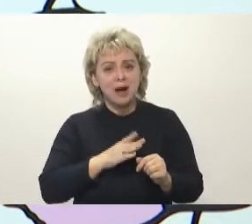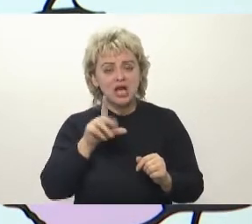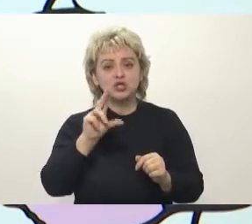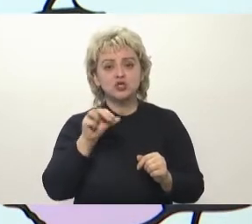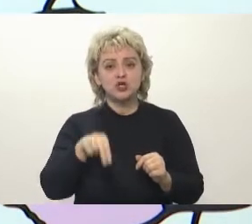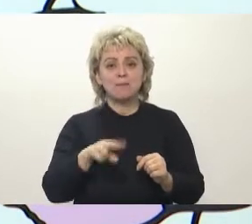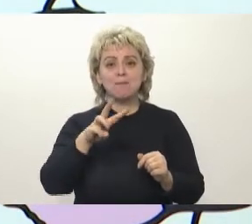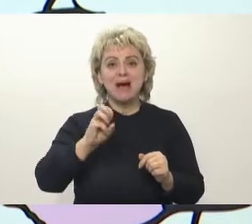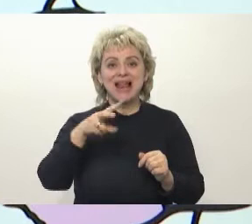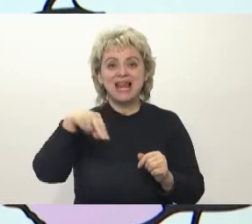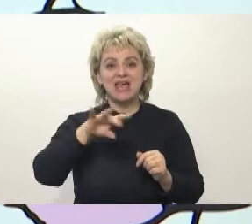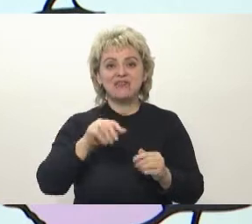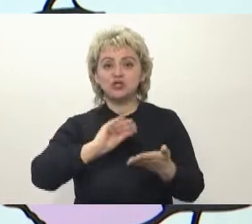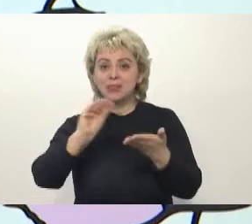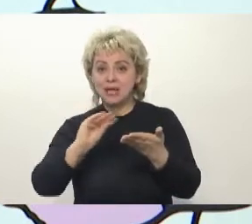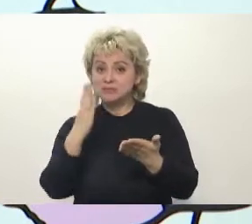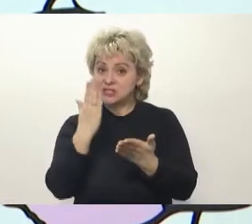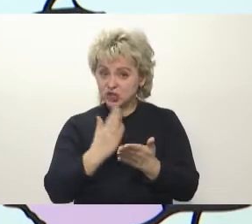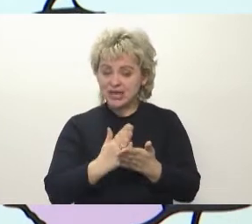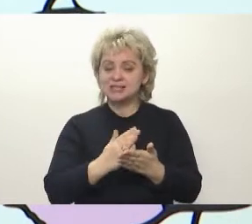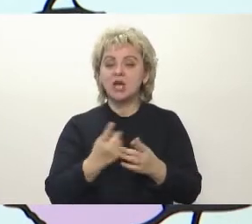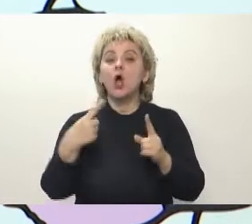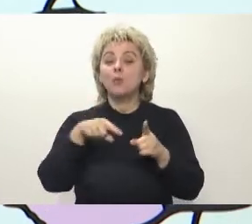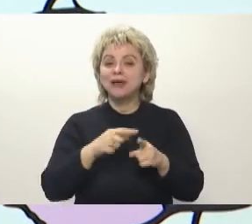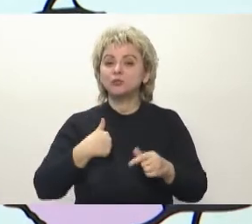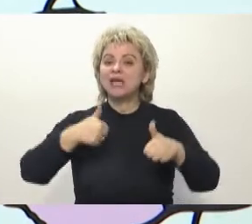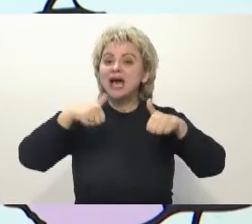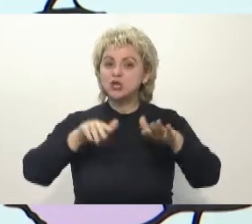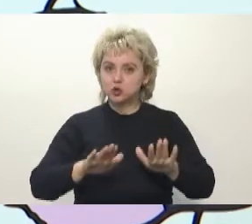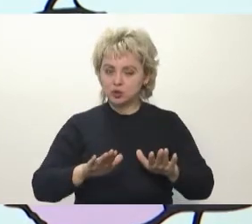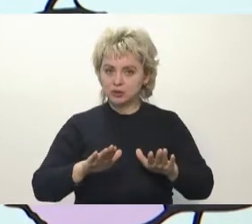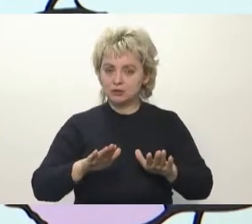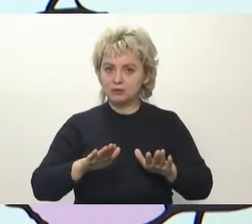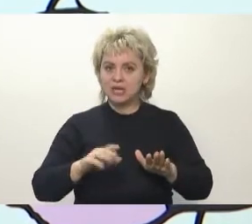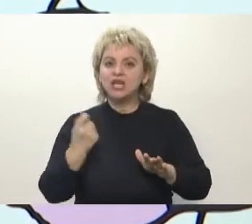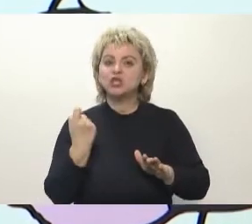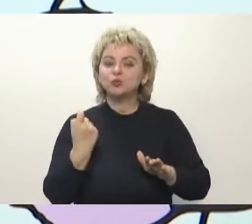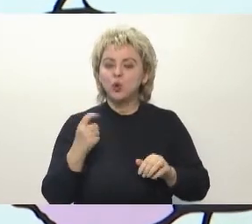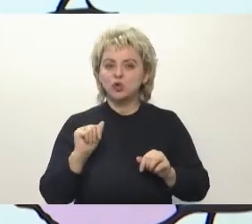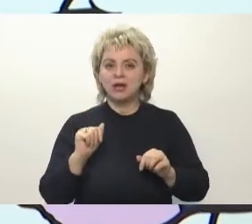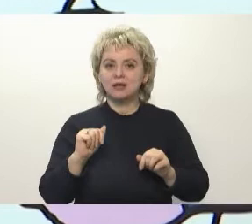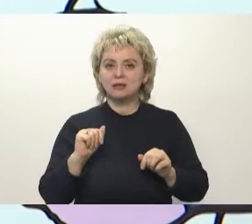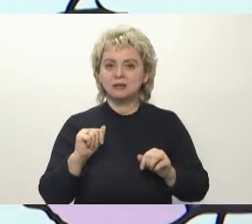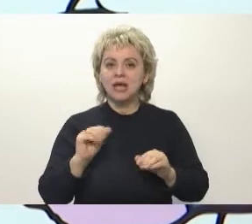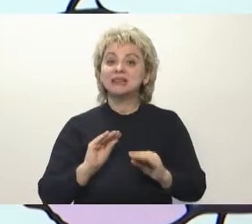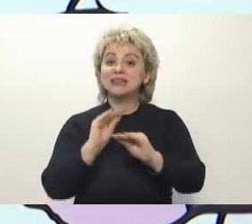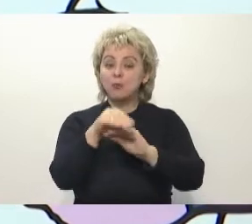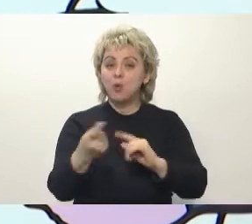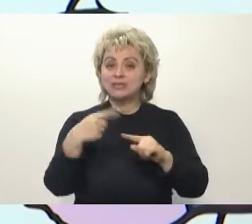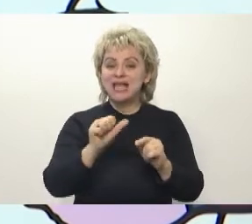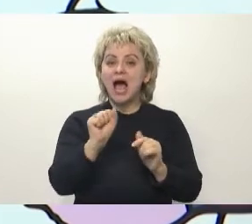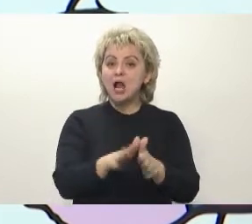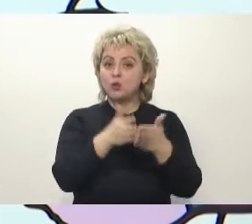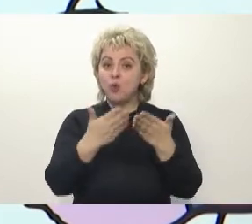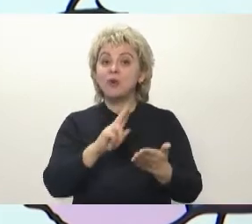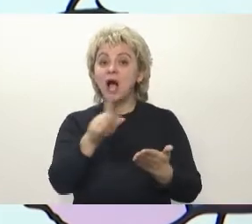Казимира Малевича. Тут надпись даже присутствует. И поэтому я решил немножко дополнить этот альбом, так как